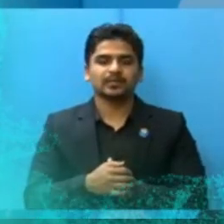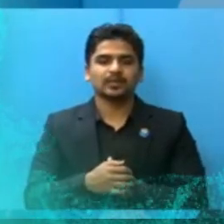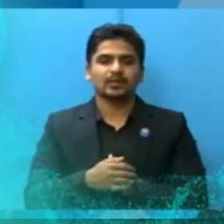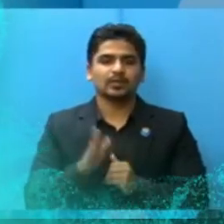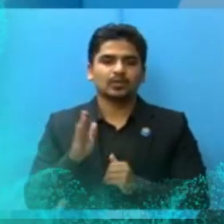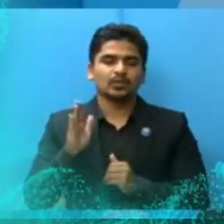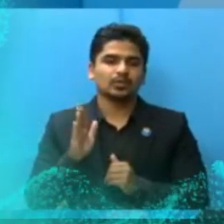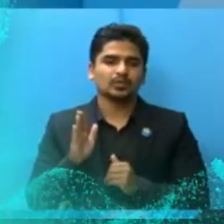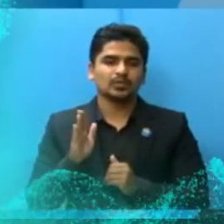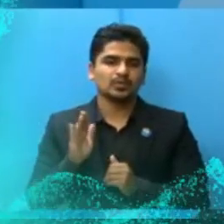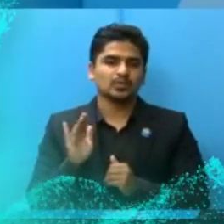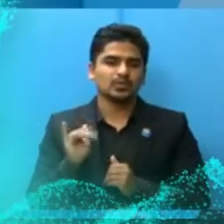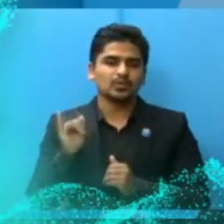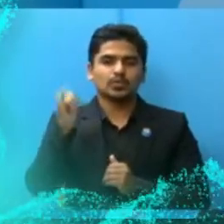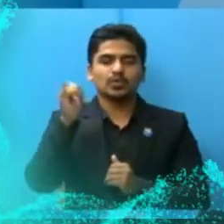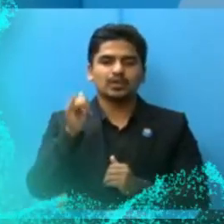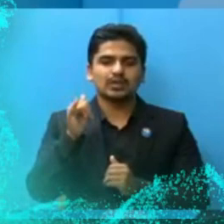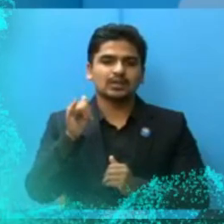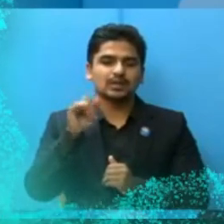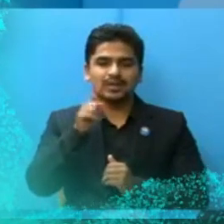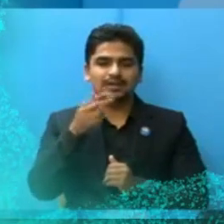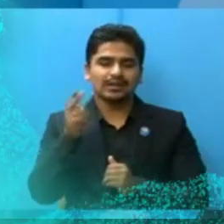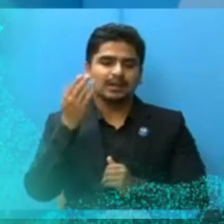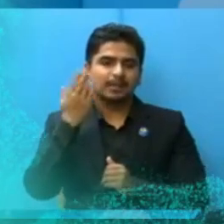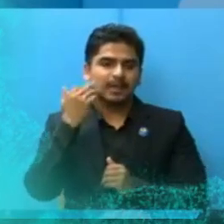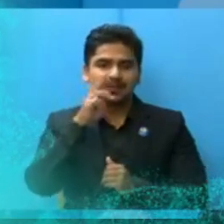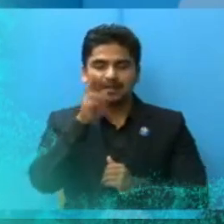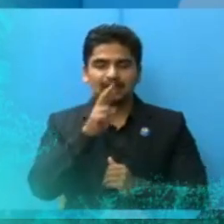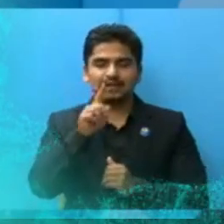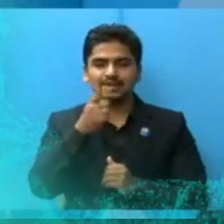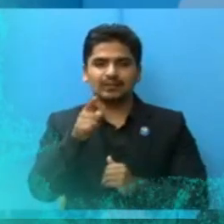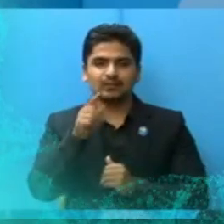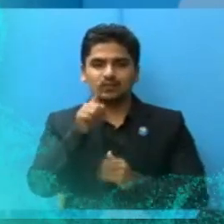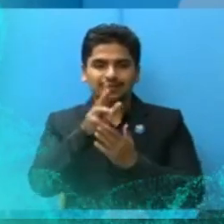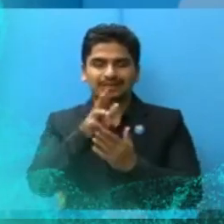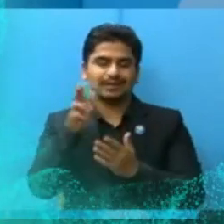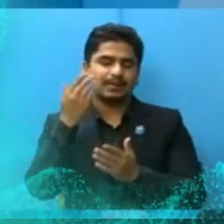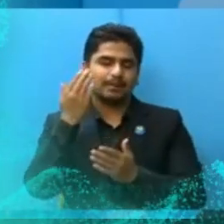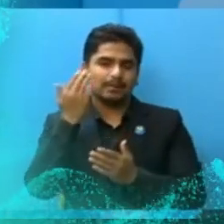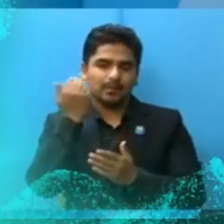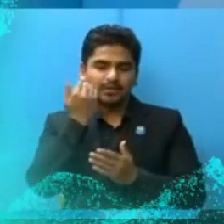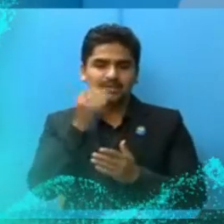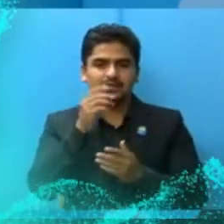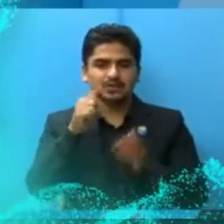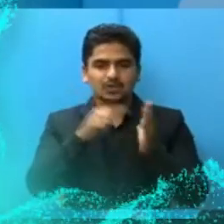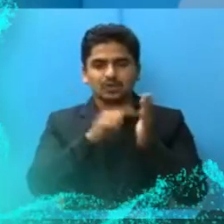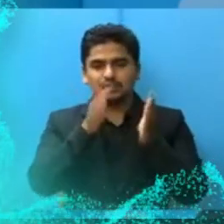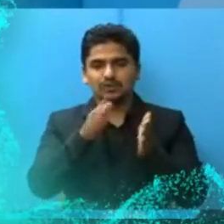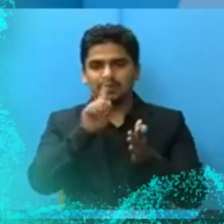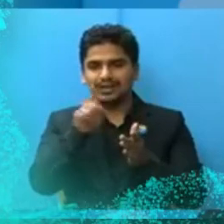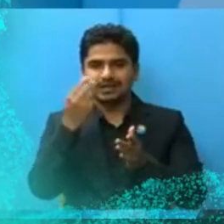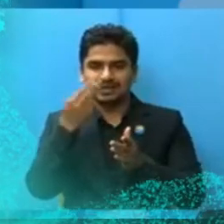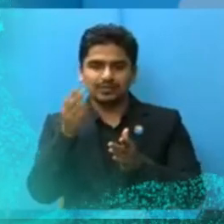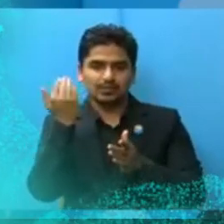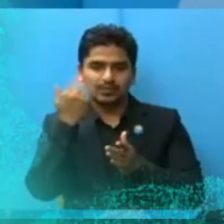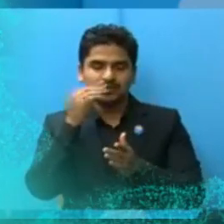डोटी को एक जना महिला र 19 जना पुरुष, कञ्चनपुर को 11 जना पुरुष, कैलाली को